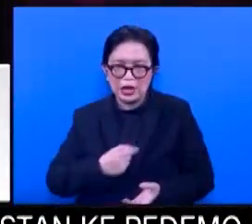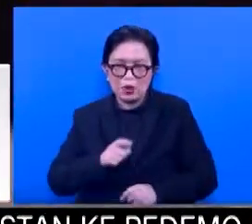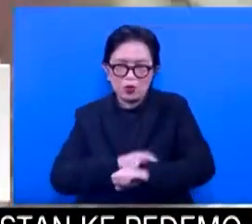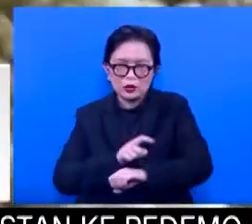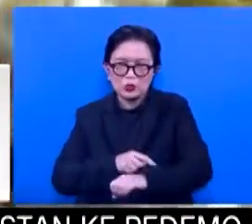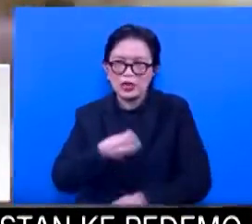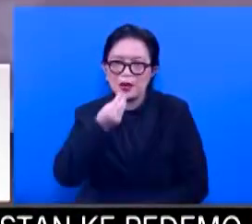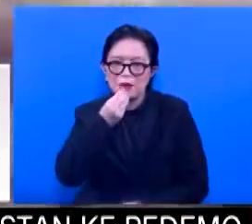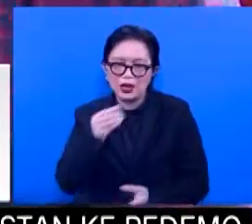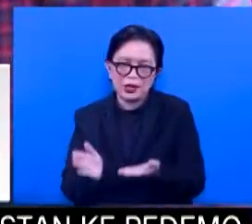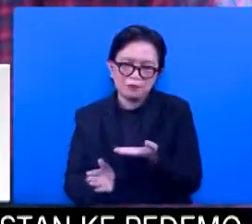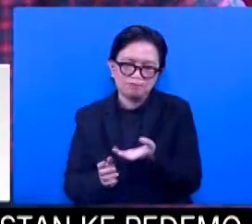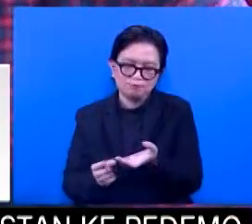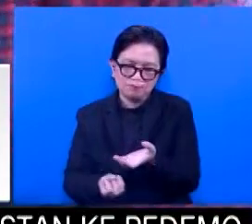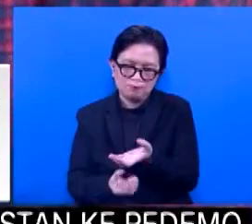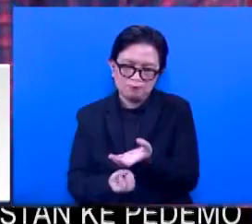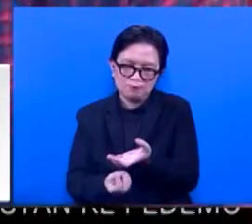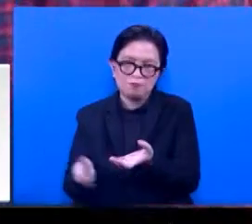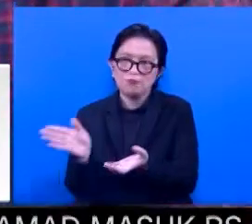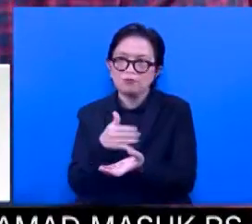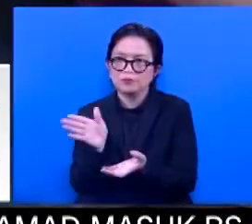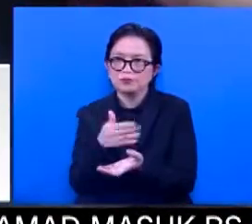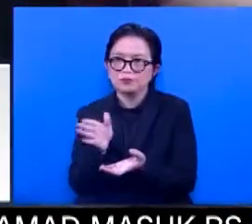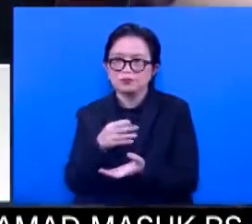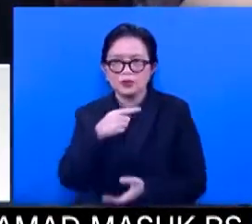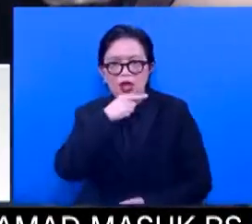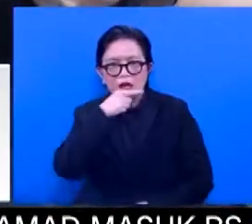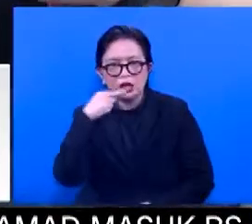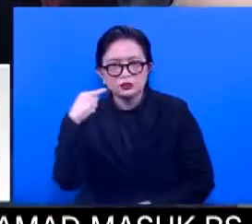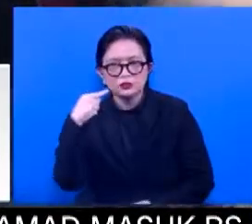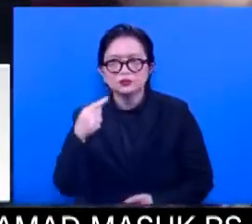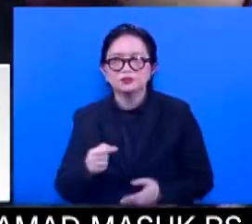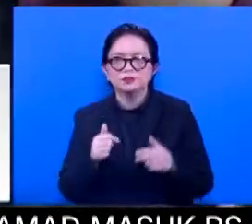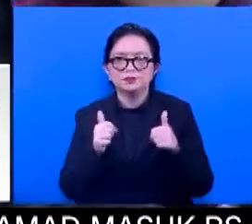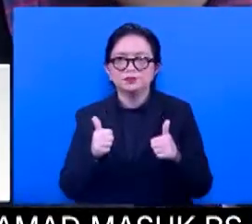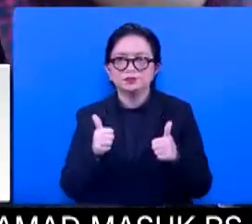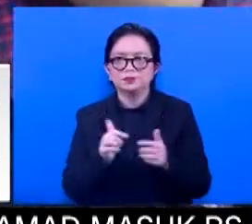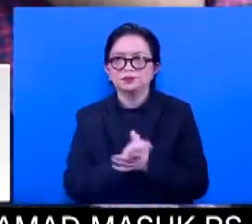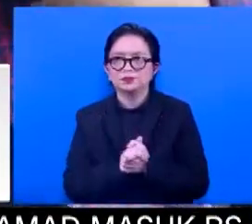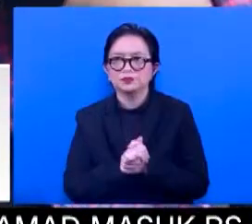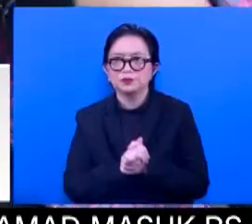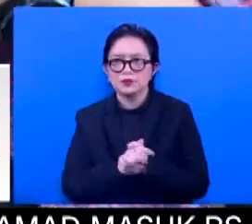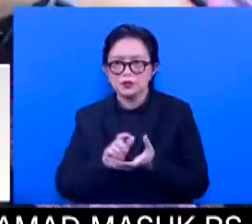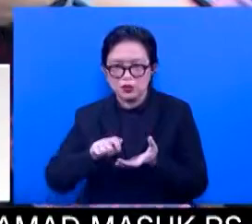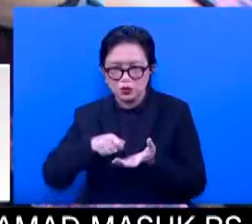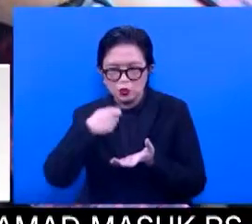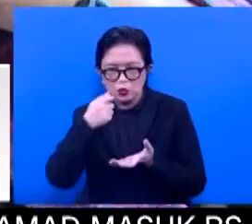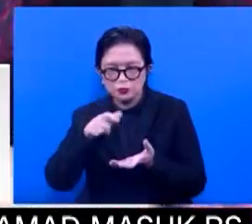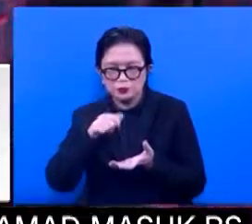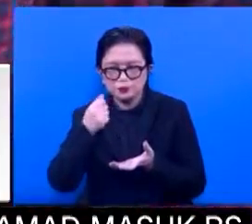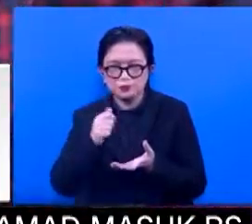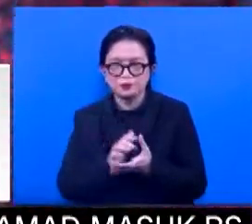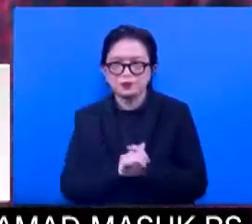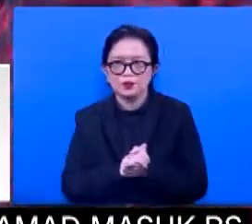pedas. Nah, meski rasanya lebih nikmat karena dimasak dengan arang, tapi untuk konsumsi ada